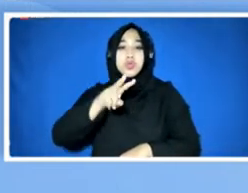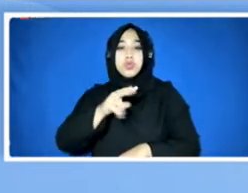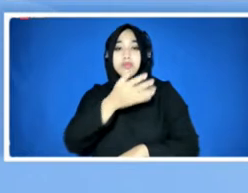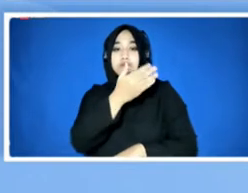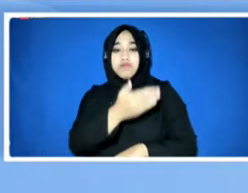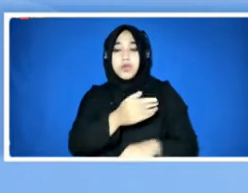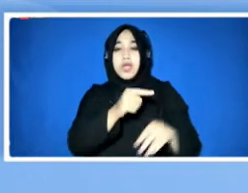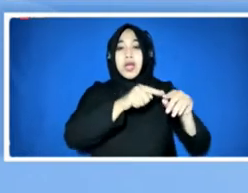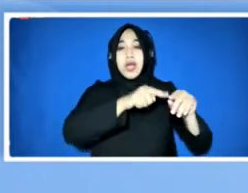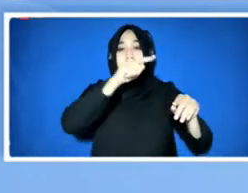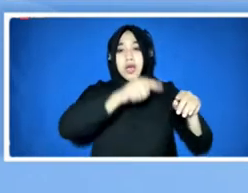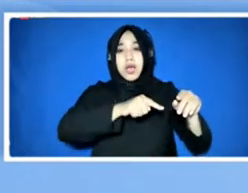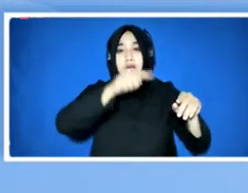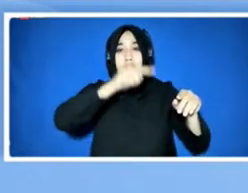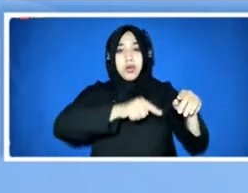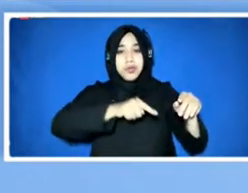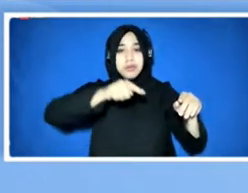di